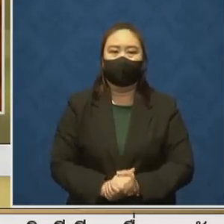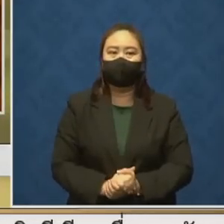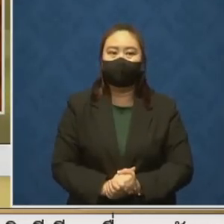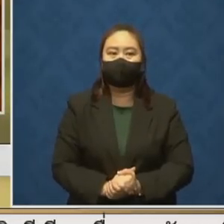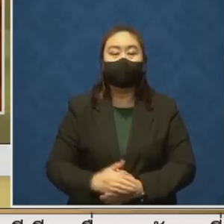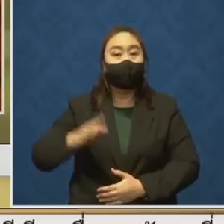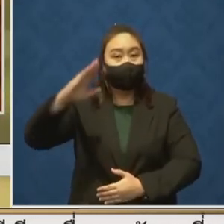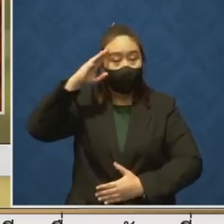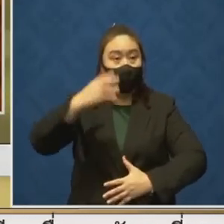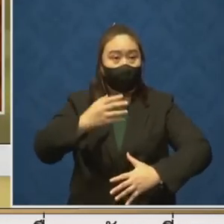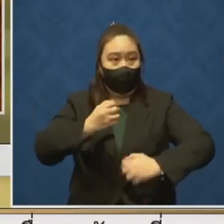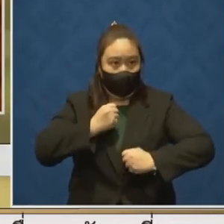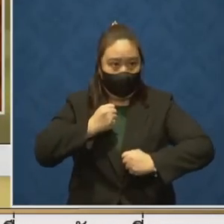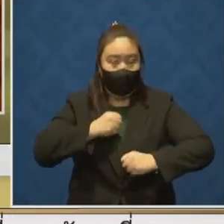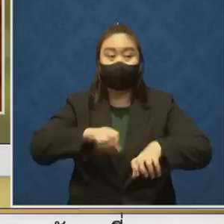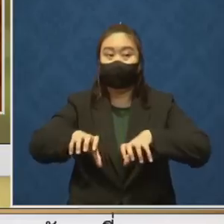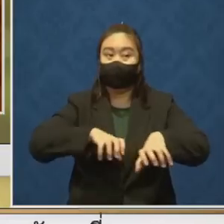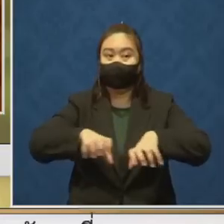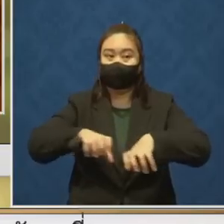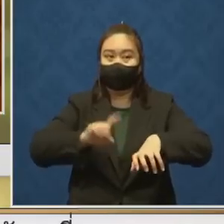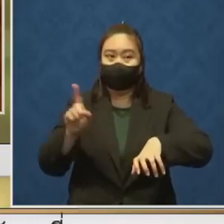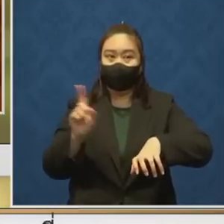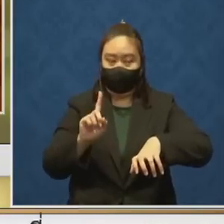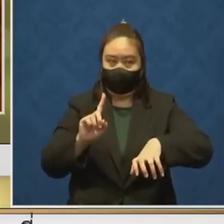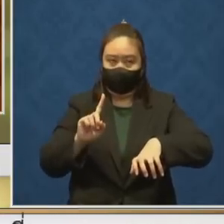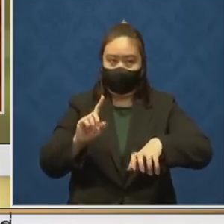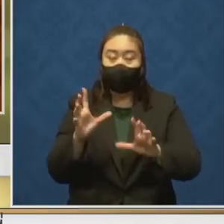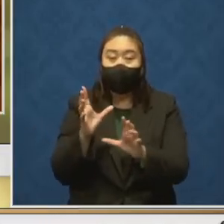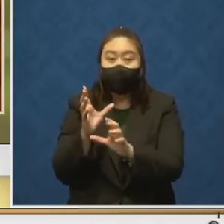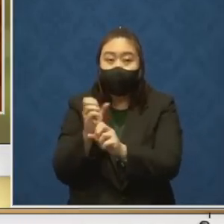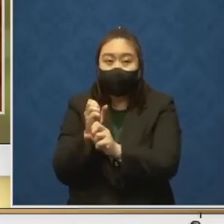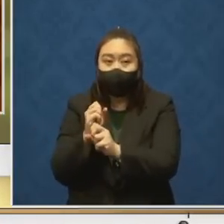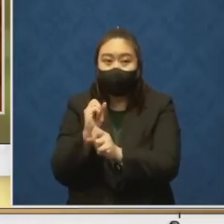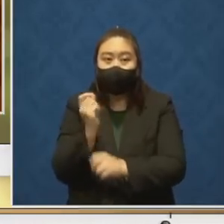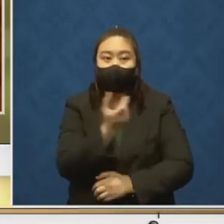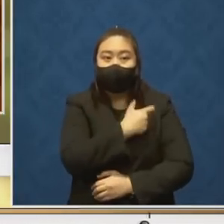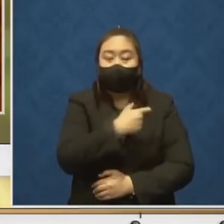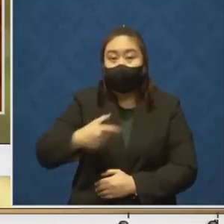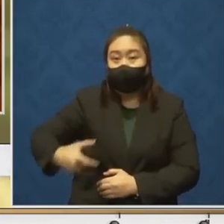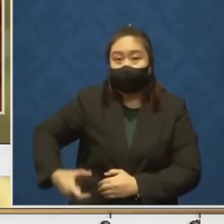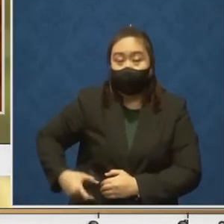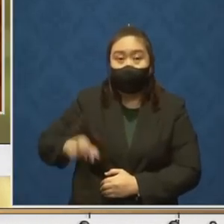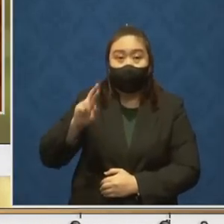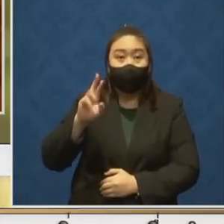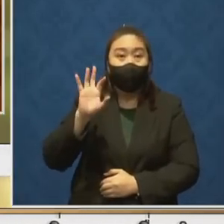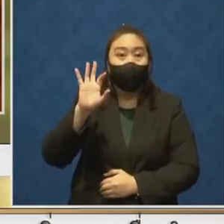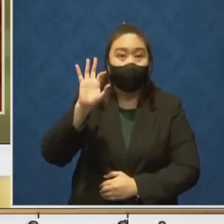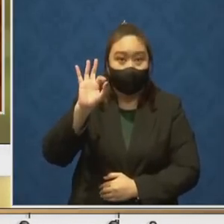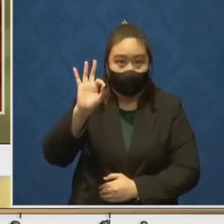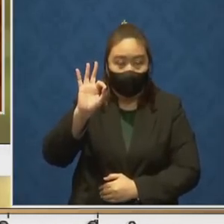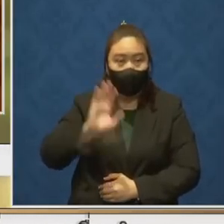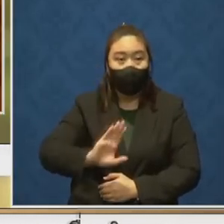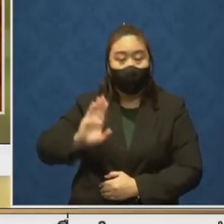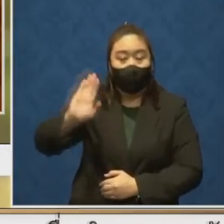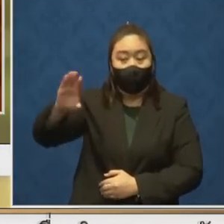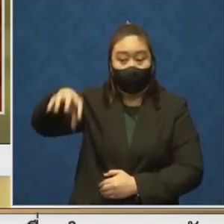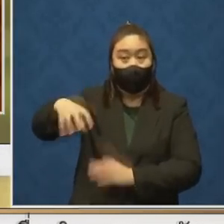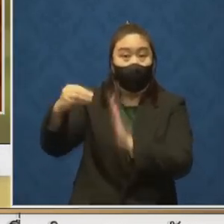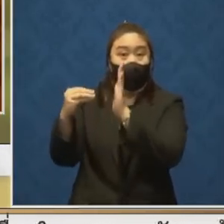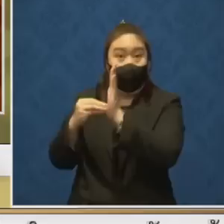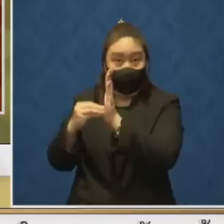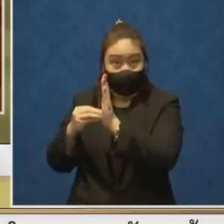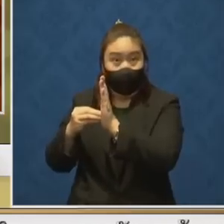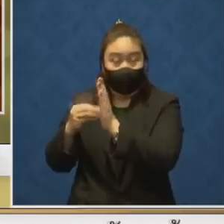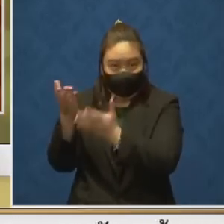5.องทับบกได้จดพิธีอัเชินพระปรมราชานุสาวรี5.นหรวงลาชการที่ 9 จากพระปรมมหาลาชวงใกุงเทพ